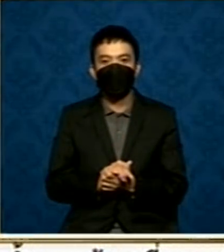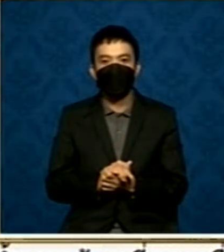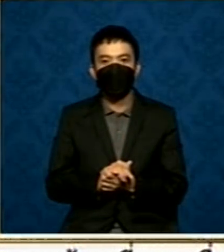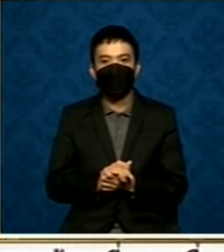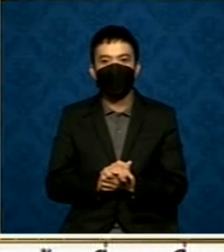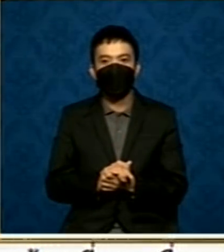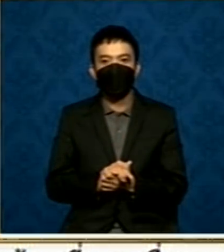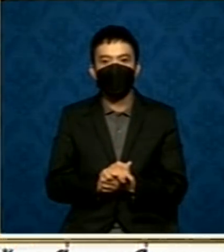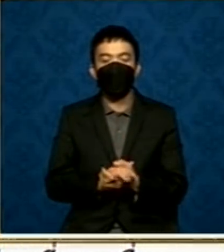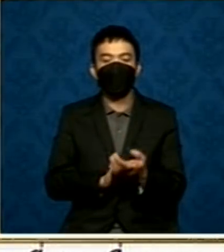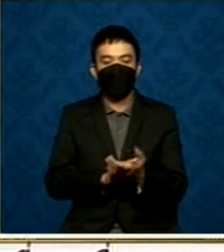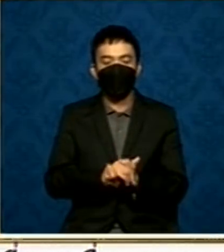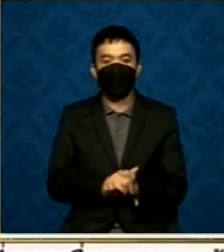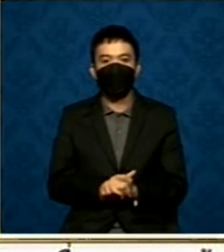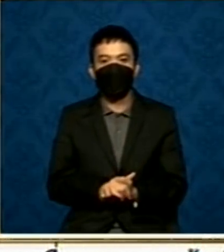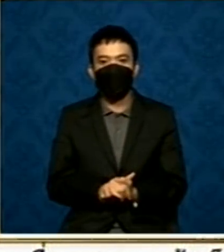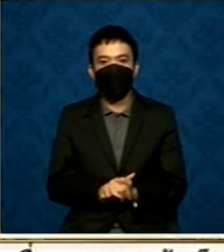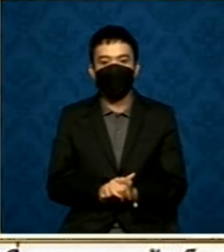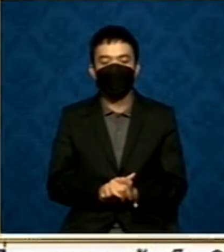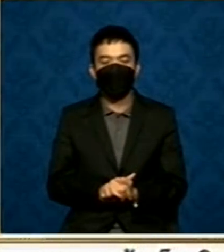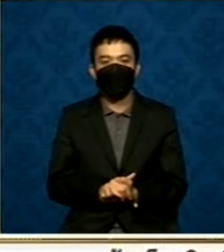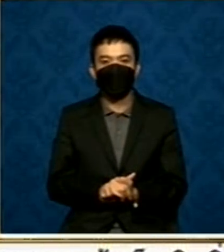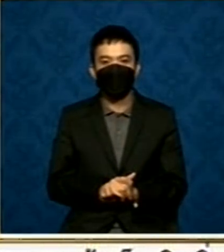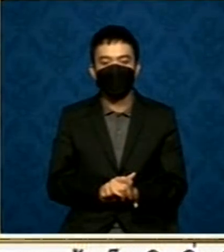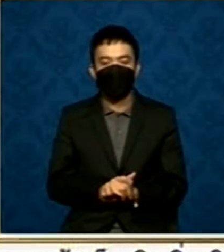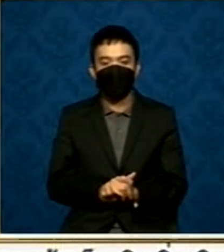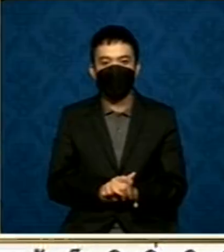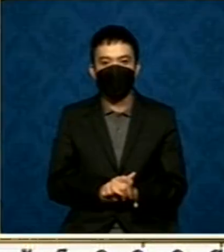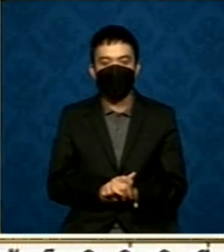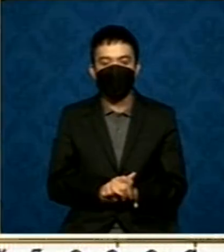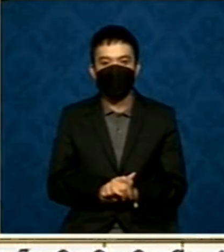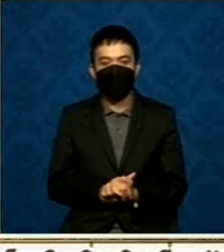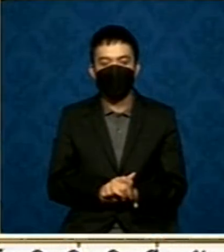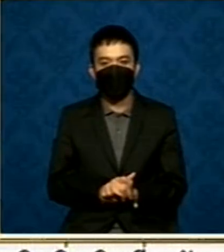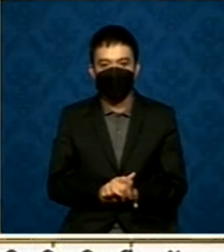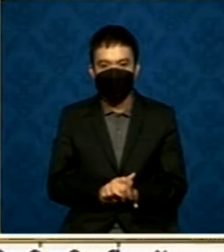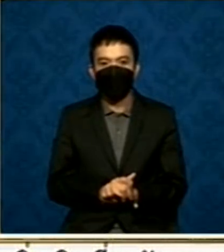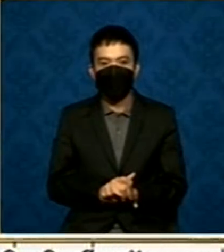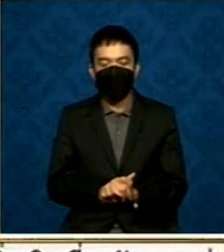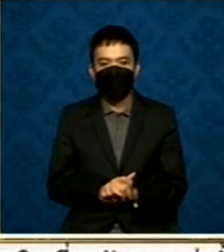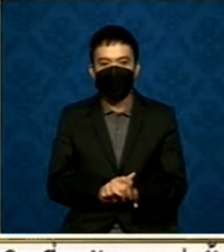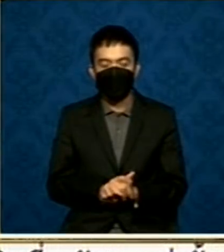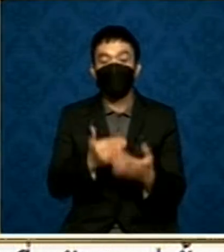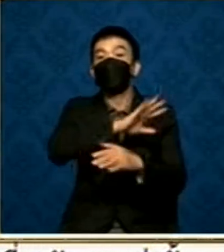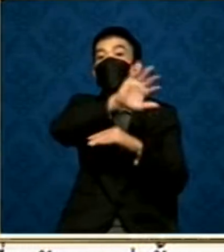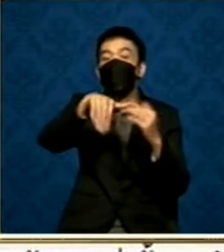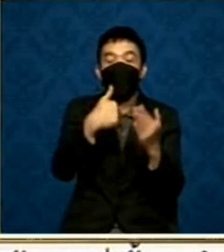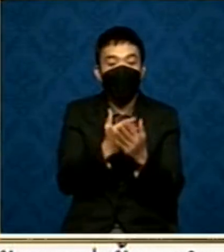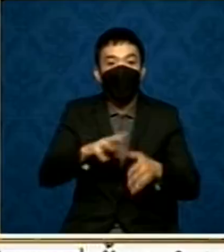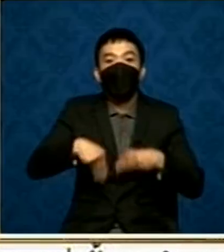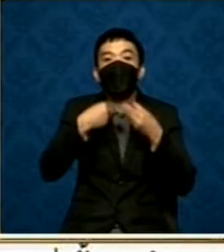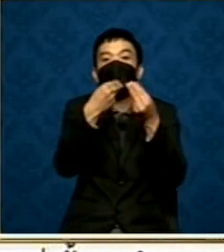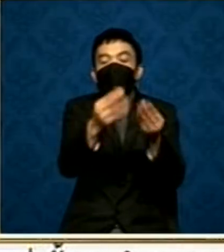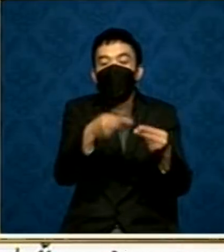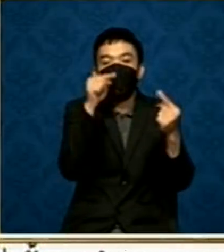เอาไปได้สิบเว็ดเหลอทงข้างไ้ ก็จะไปทั้งรถยนต์กี่หัง แต่ทั้หมดนก็เพื่อกาชาต